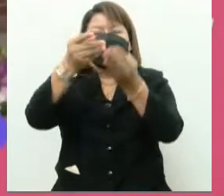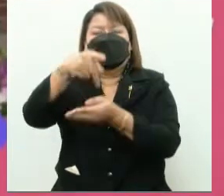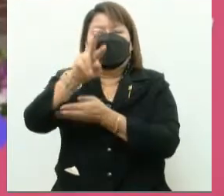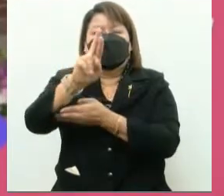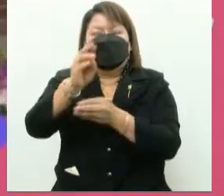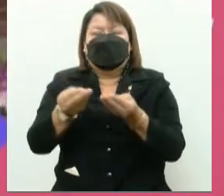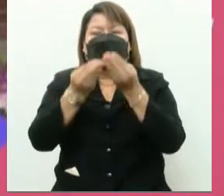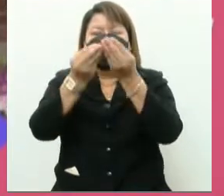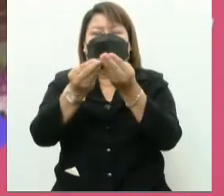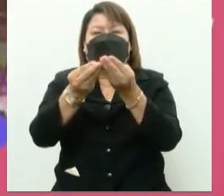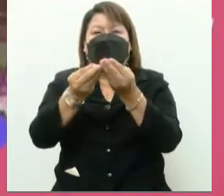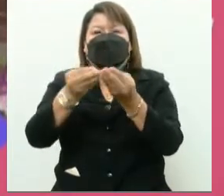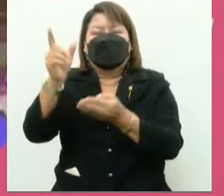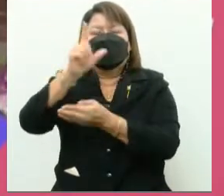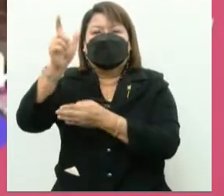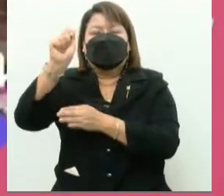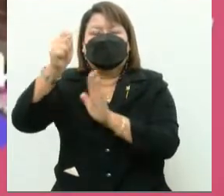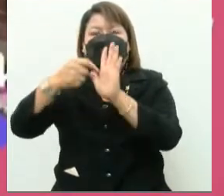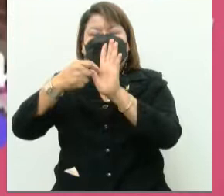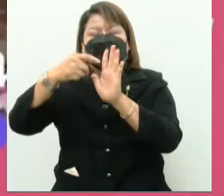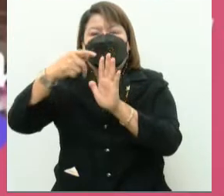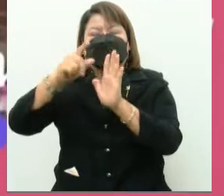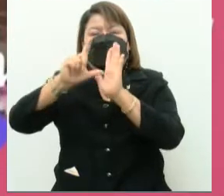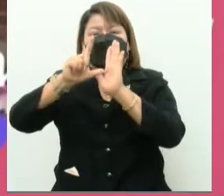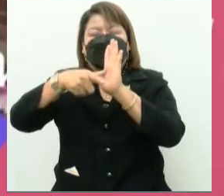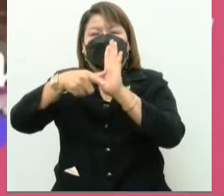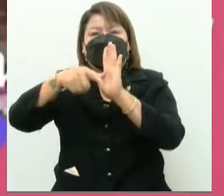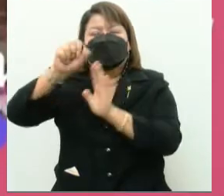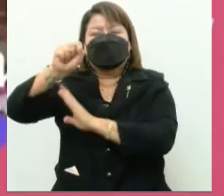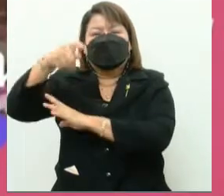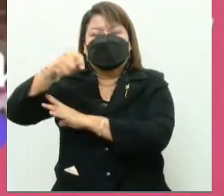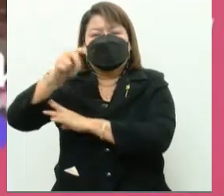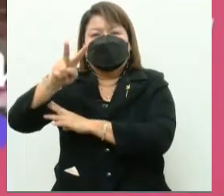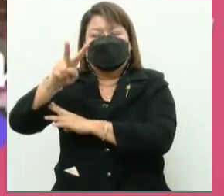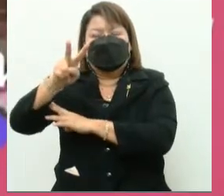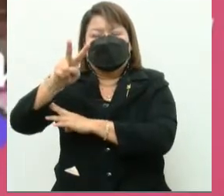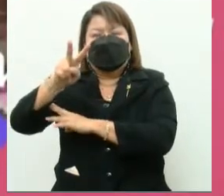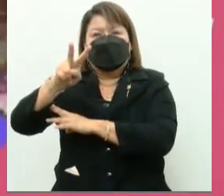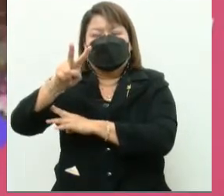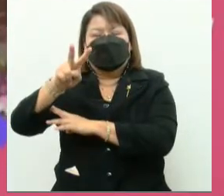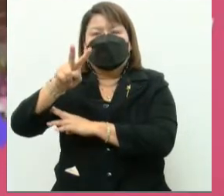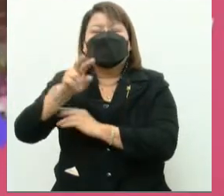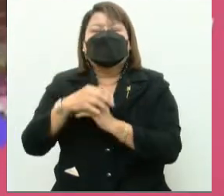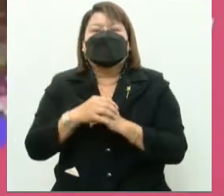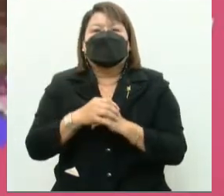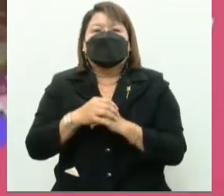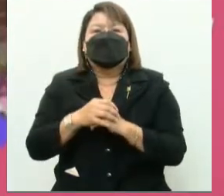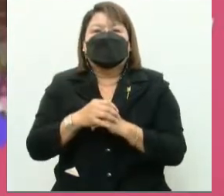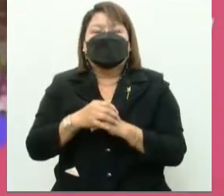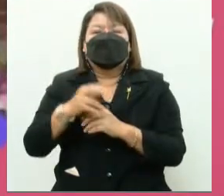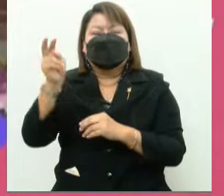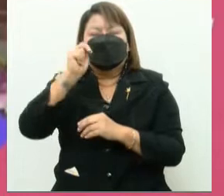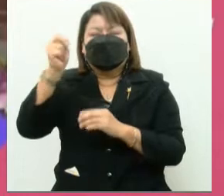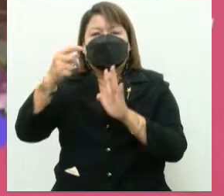ให้คุณลุงอัมพรพินาสาเลขาธิการคณะกรรมการการศึกษาขั้นพื้นฐาน คุณน้าเกศ